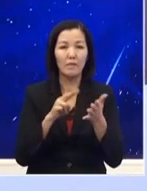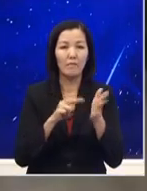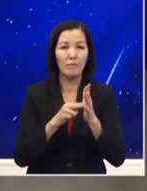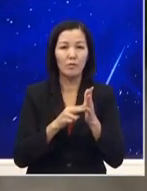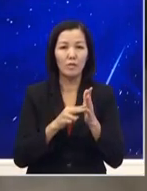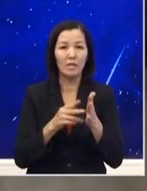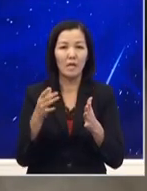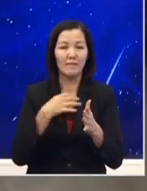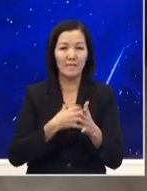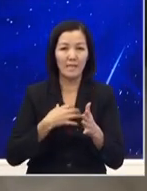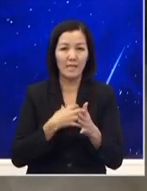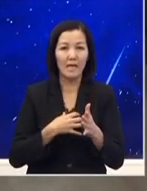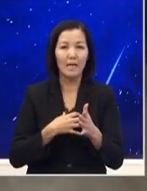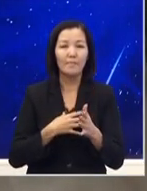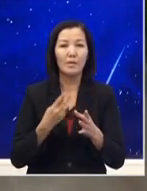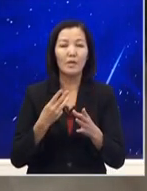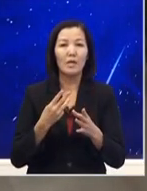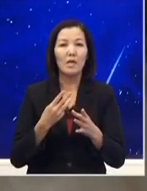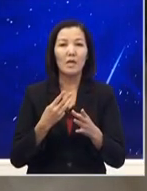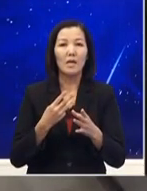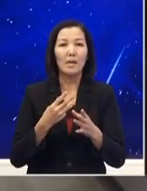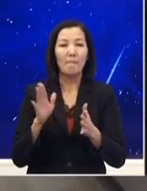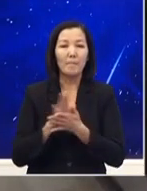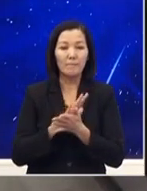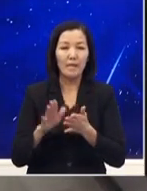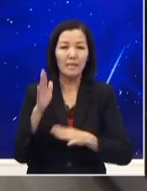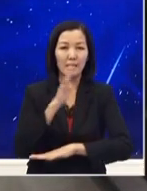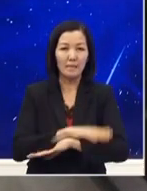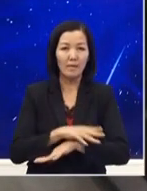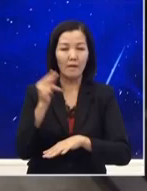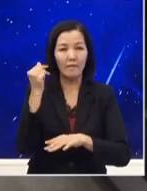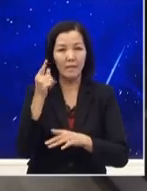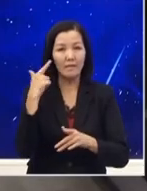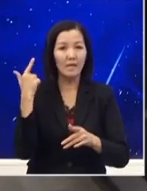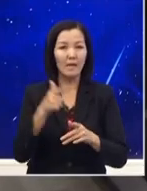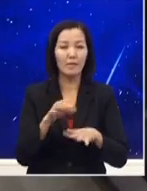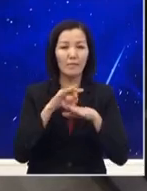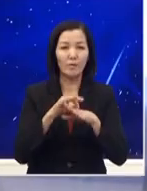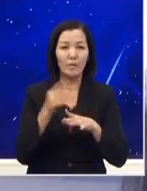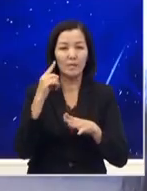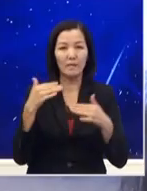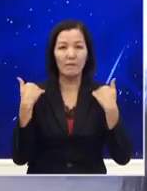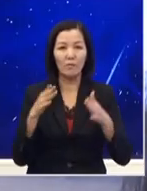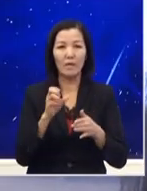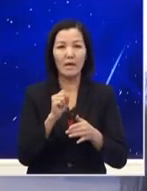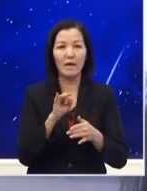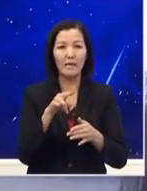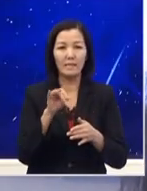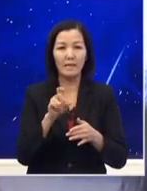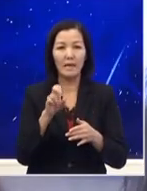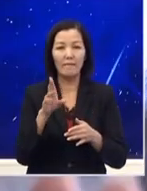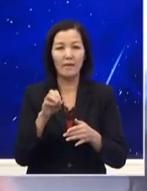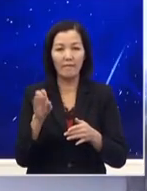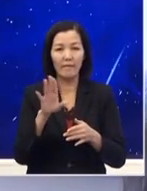как никогда актуальна и для них. Стоит отметить, бесплатные семинары по финансовой грамотности проводятся по инициативе группы